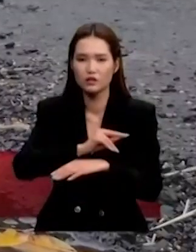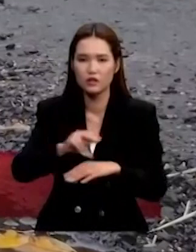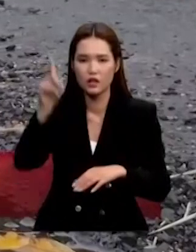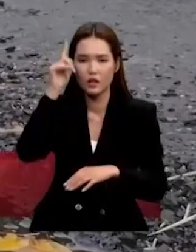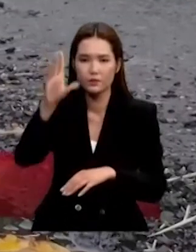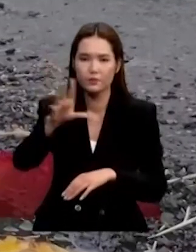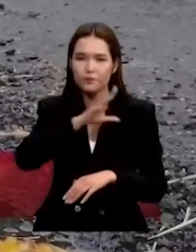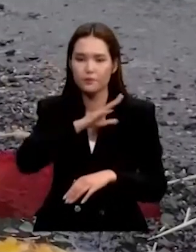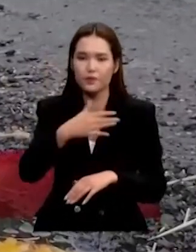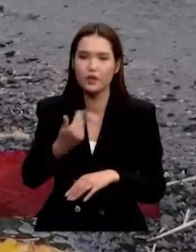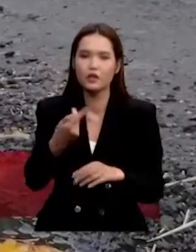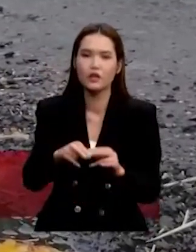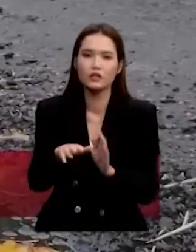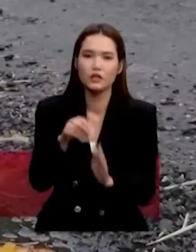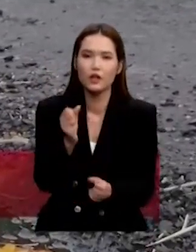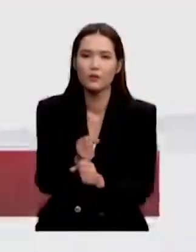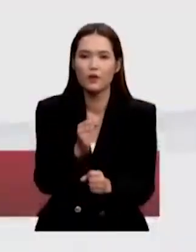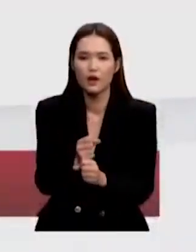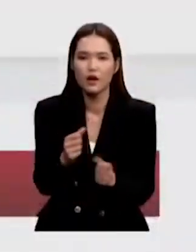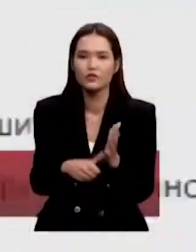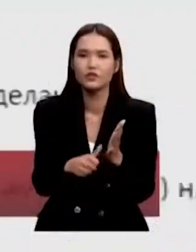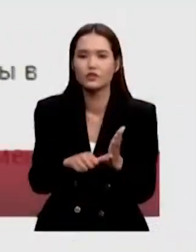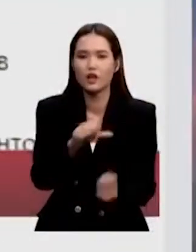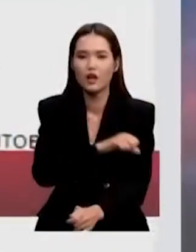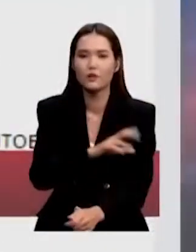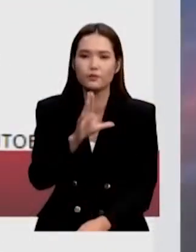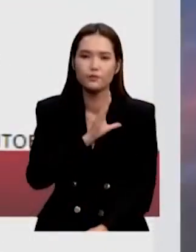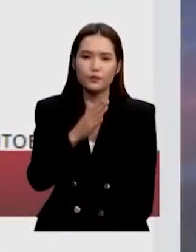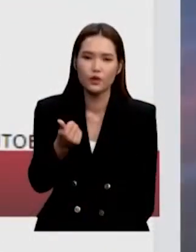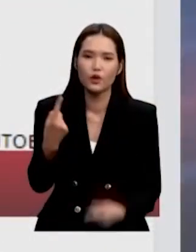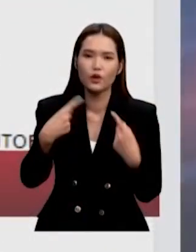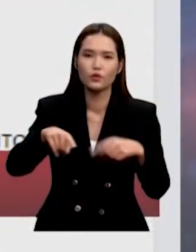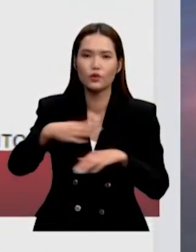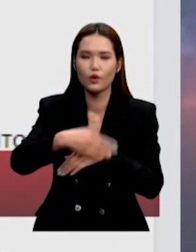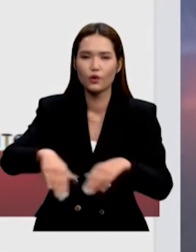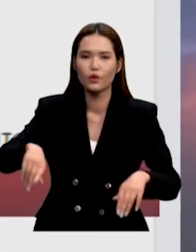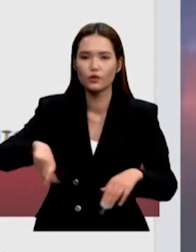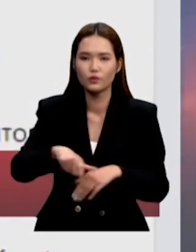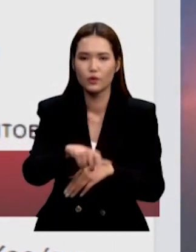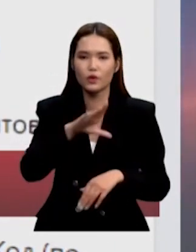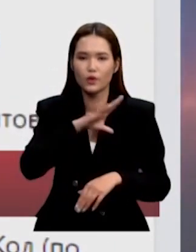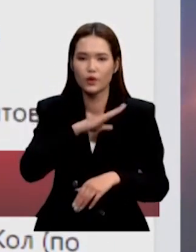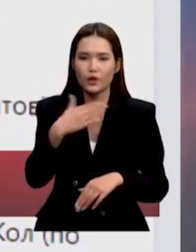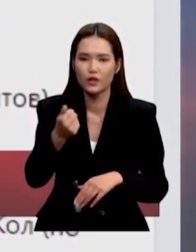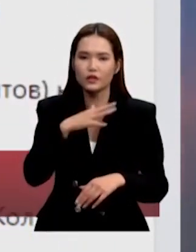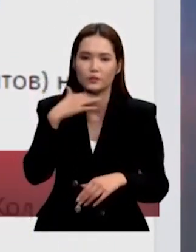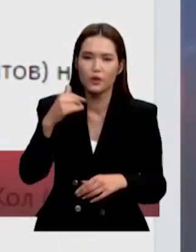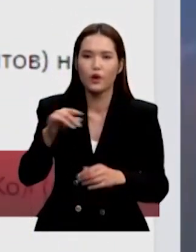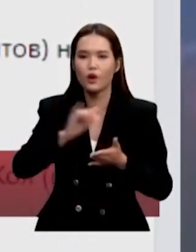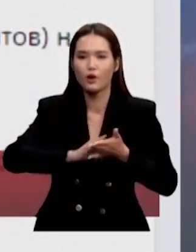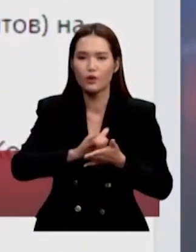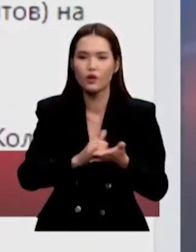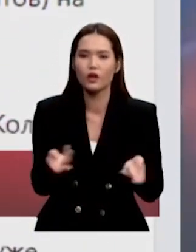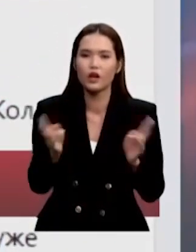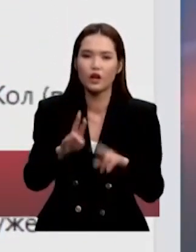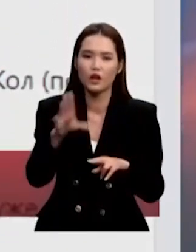обороты. Дидар Смагулов заявил, что никакой ошибки нет. И он имел в виду участок дороги, который заасфальтировали до окончания тендера на въезде в